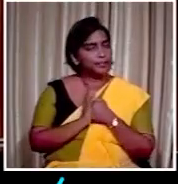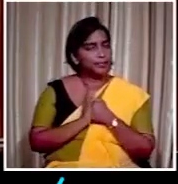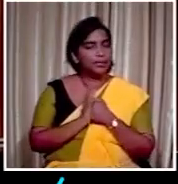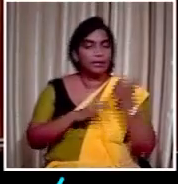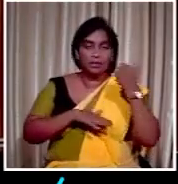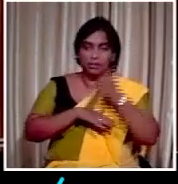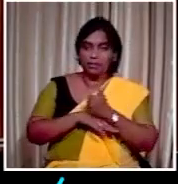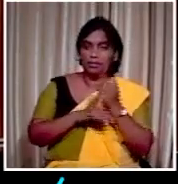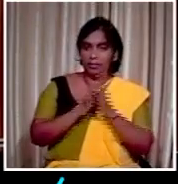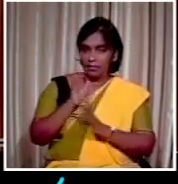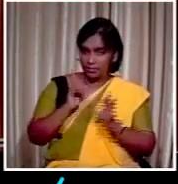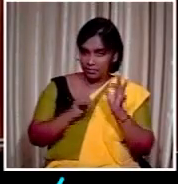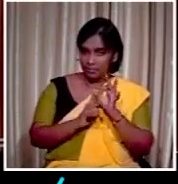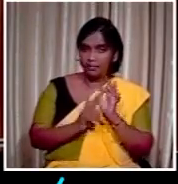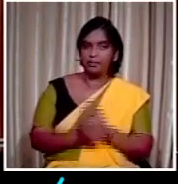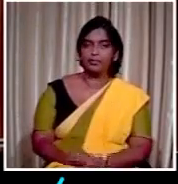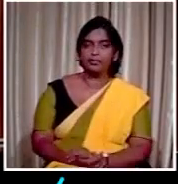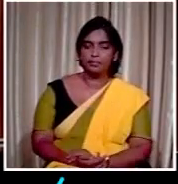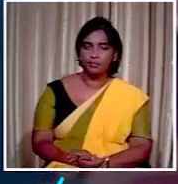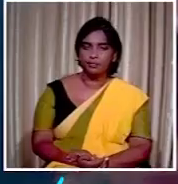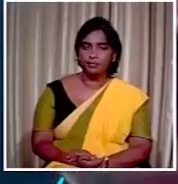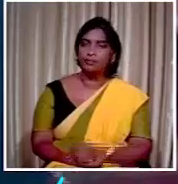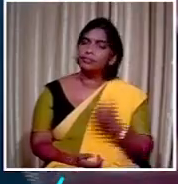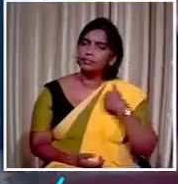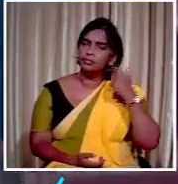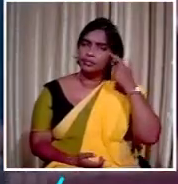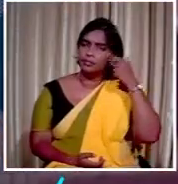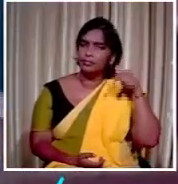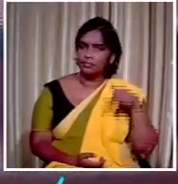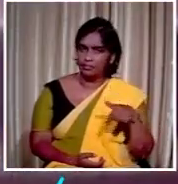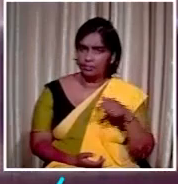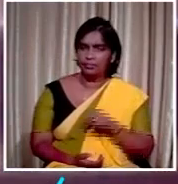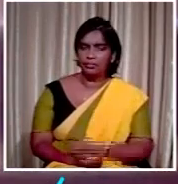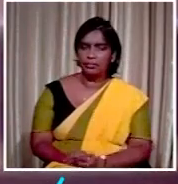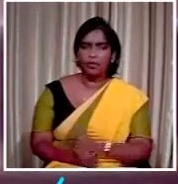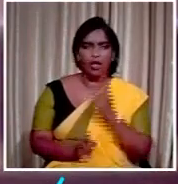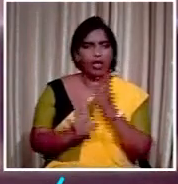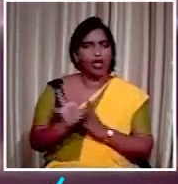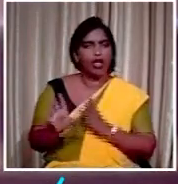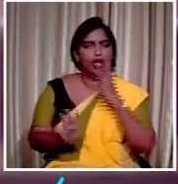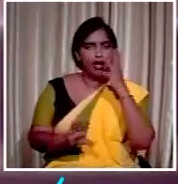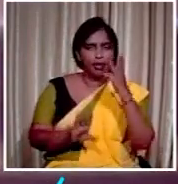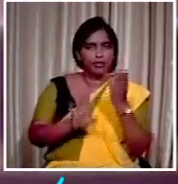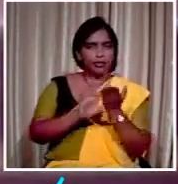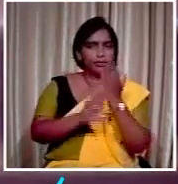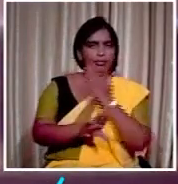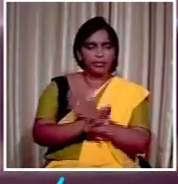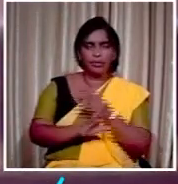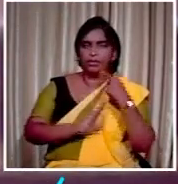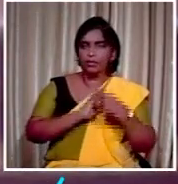मुलसन होनी मैदान अद अवरुदु तुनकट इसला मेराटे